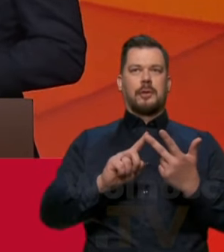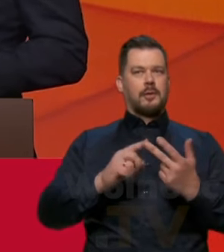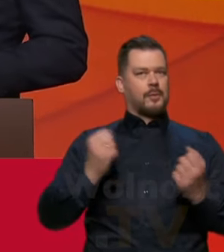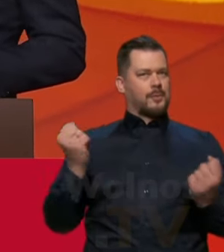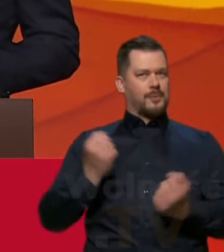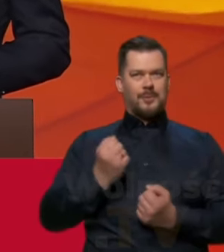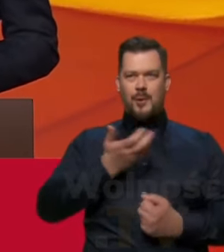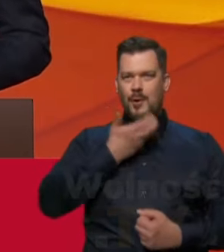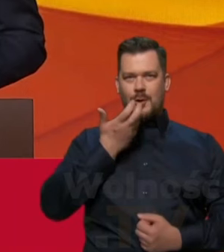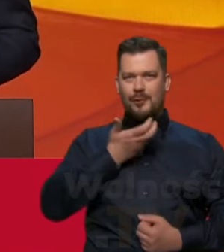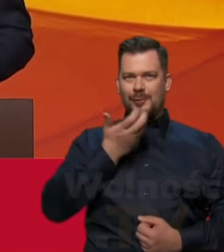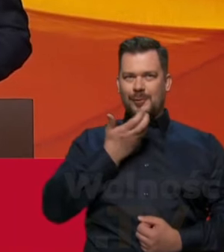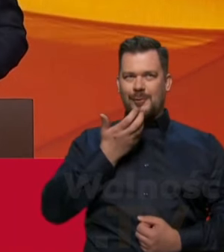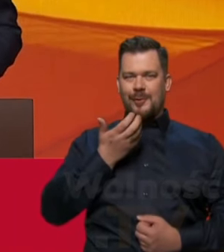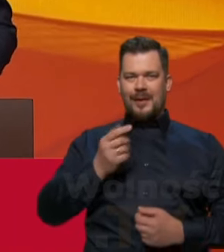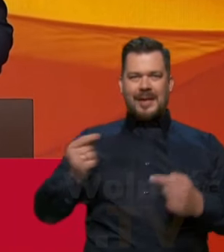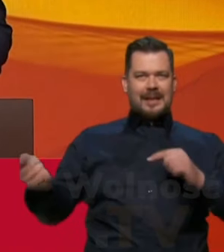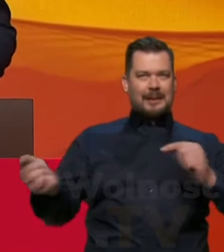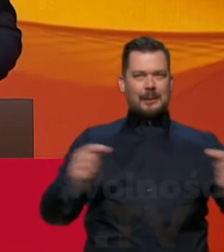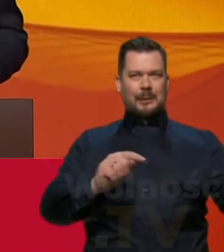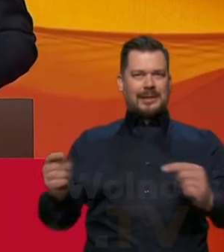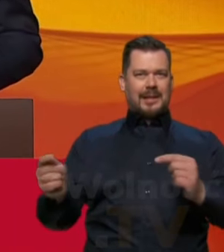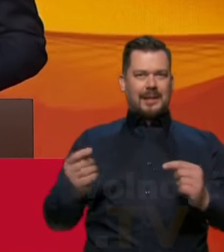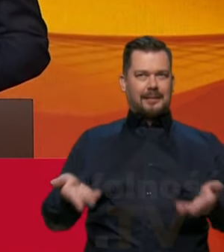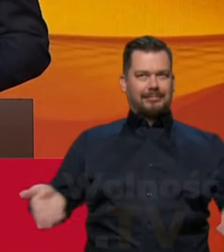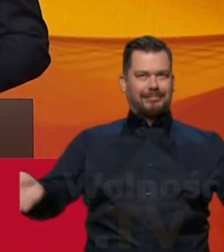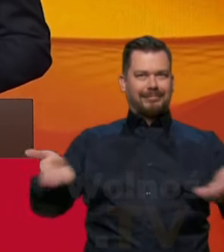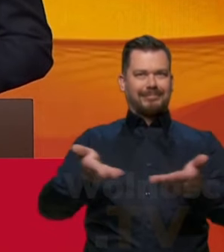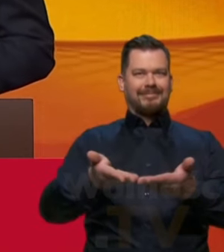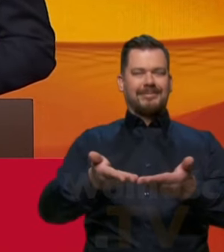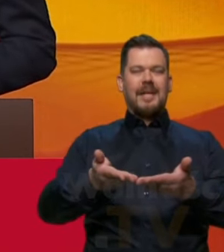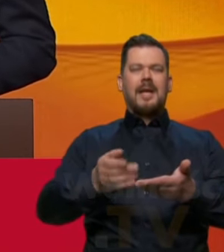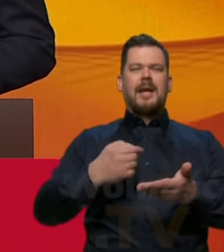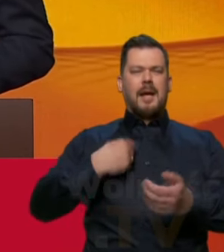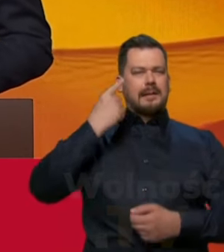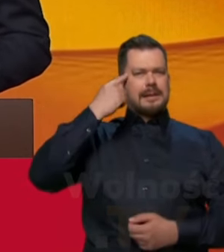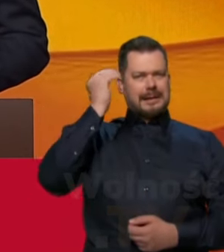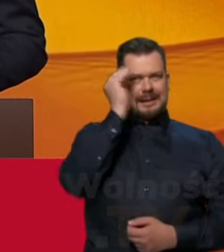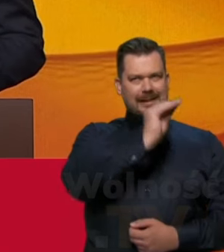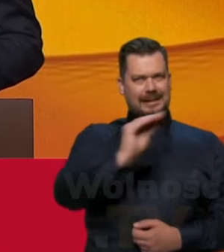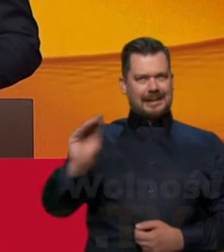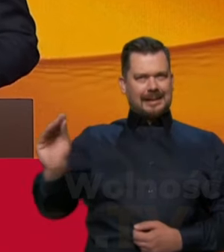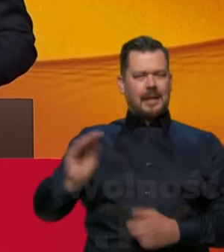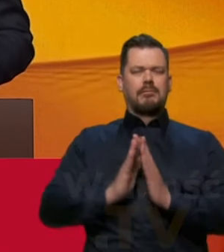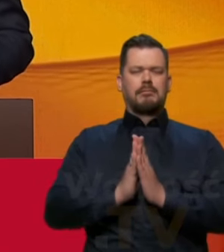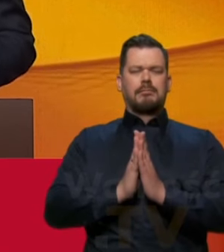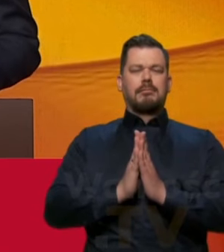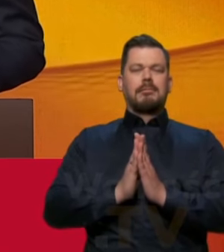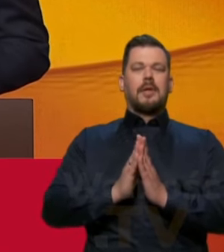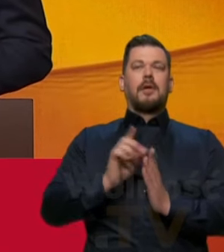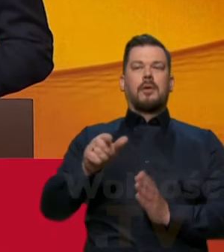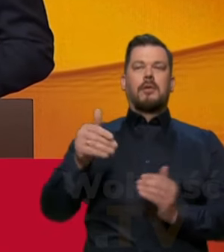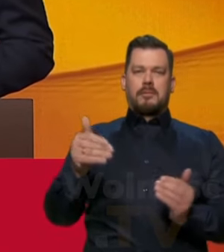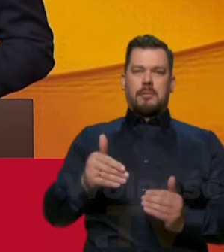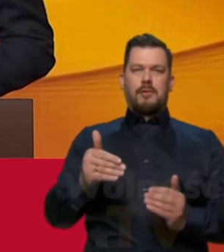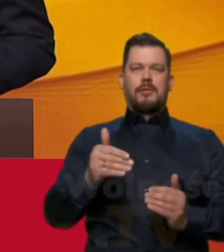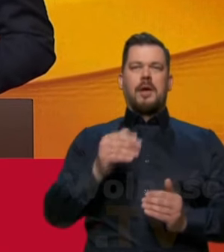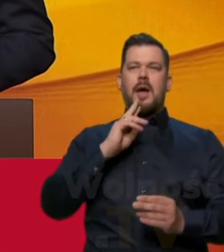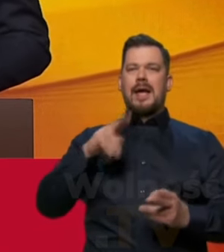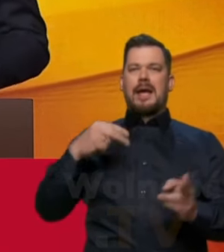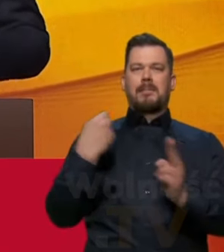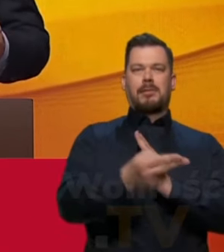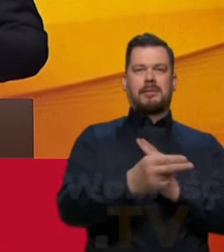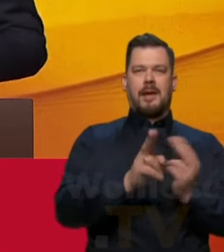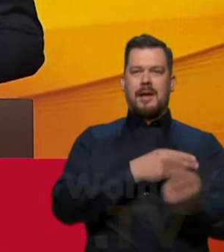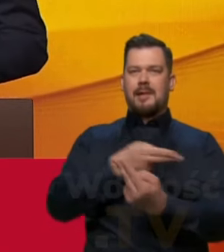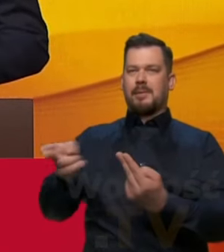gorąca dyskusja między Państwem i czas na Państwa pytania. Ja tylko przypomnę, że jest do wykorzystania riposta,